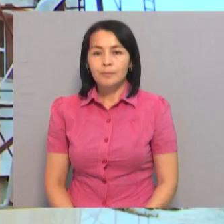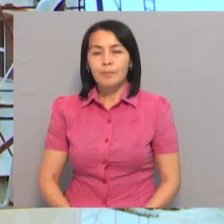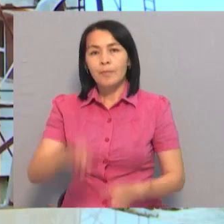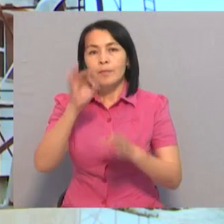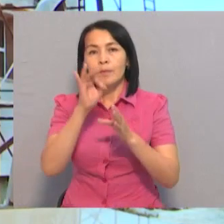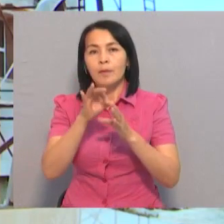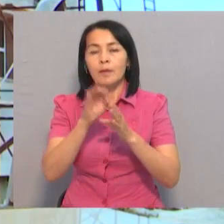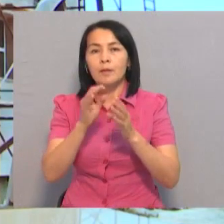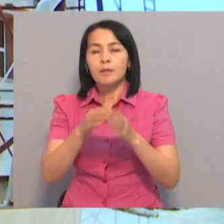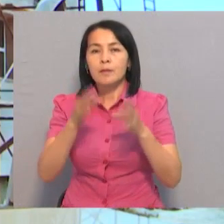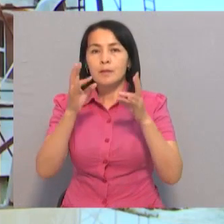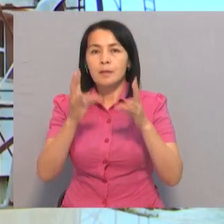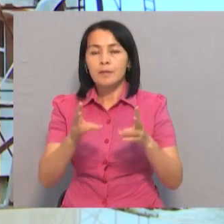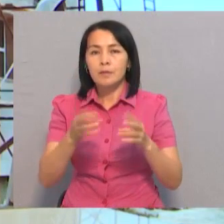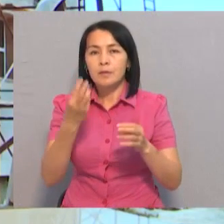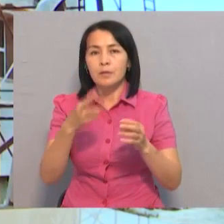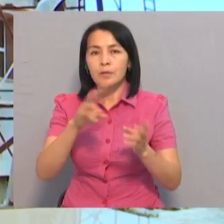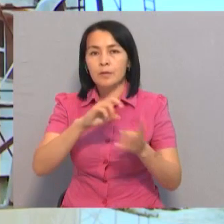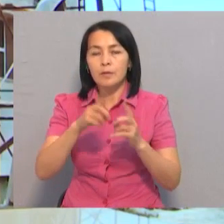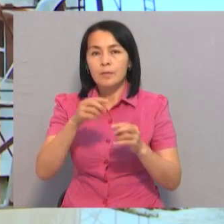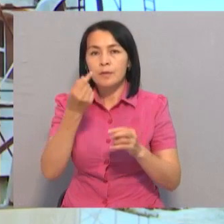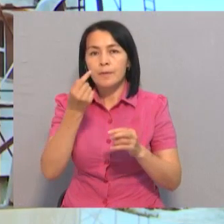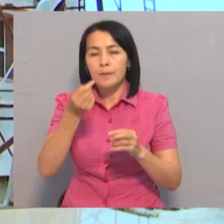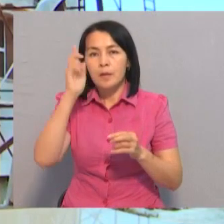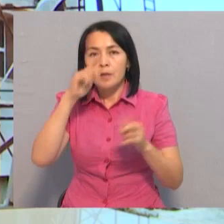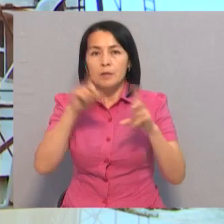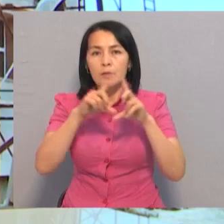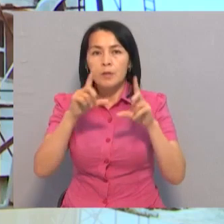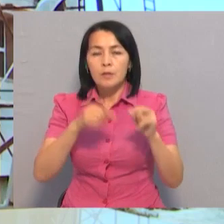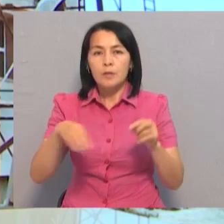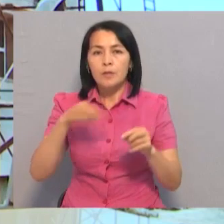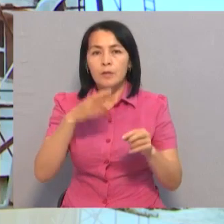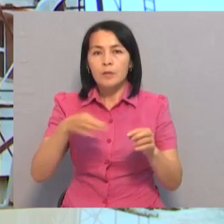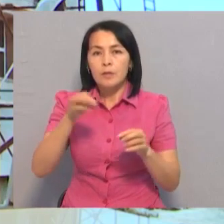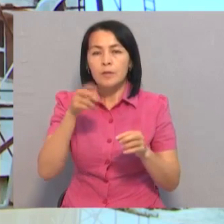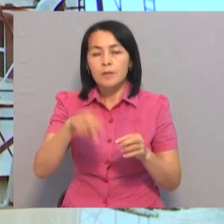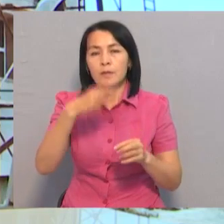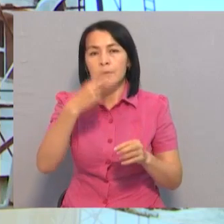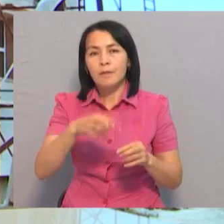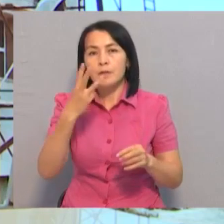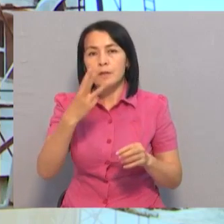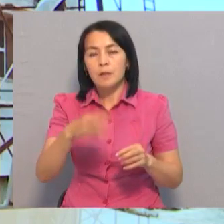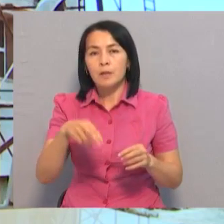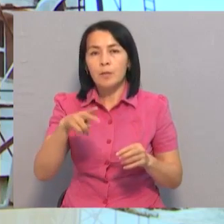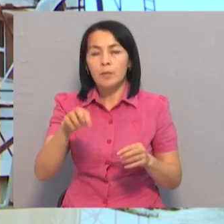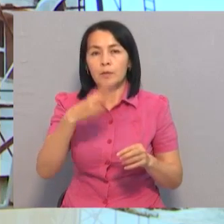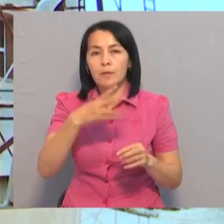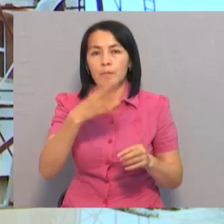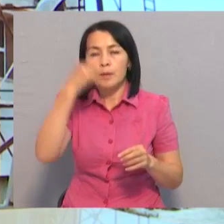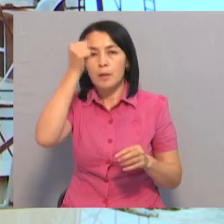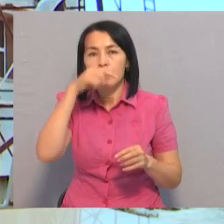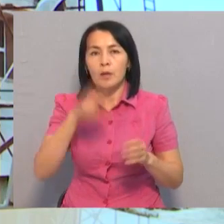В целях ликвидации аварийности, трехсменности и дефицита мест в Туркестанской области в период с 2023 по 2025